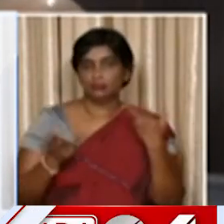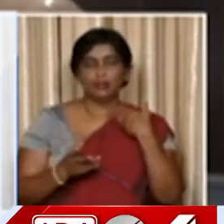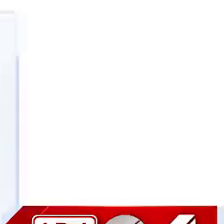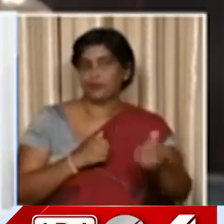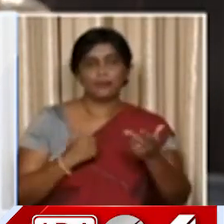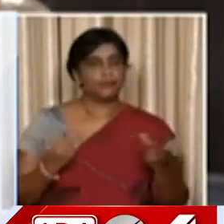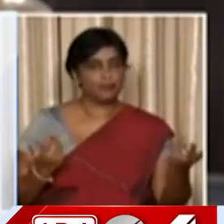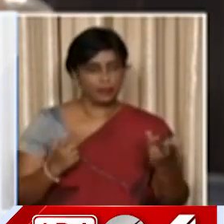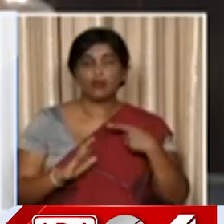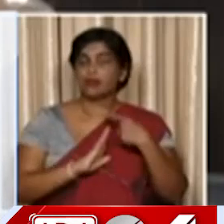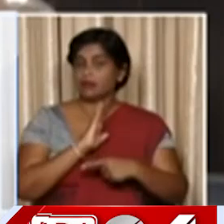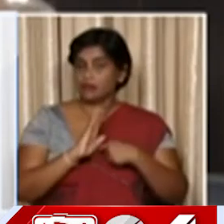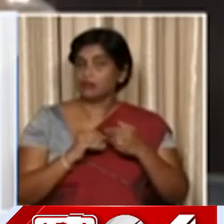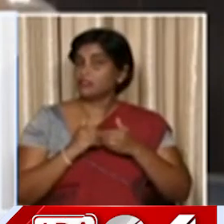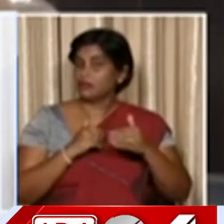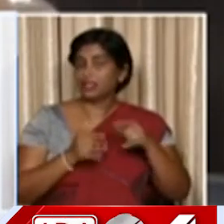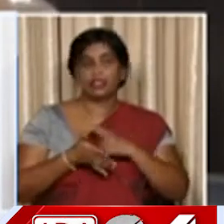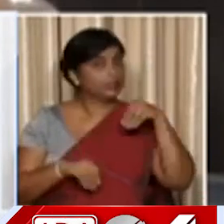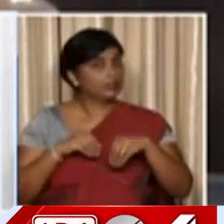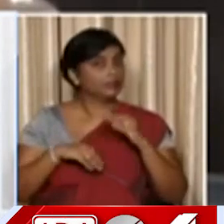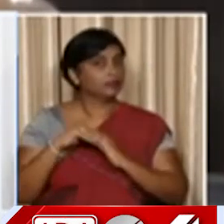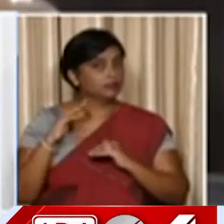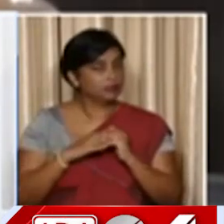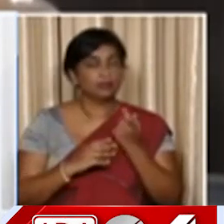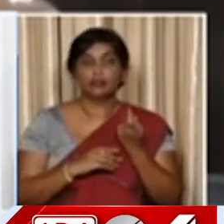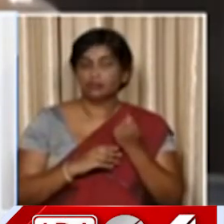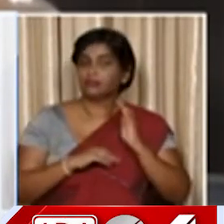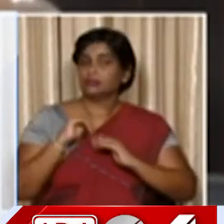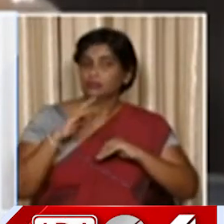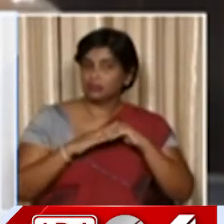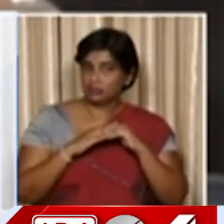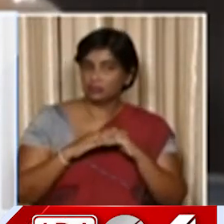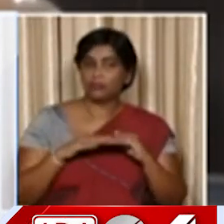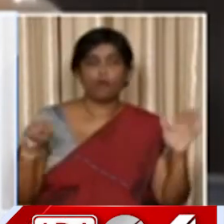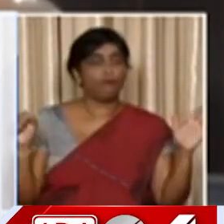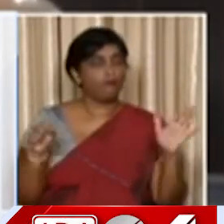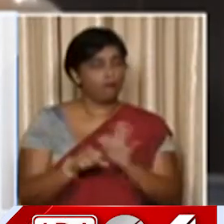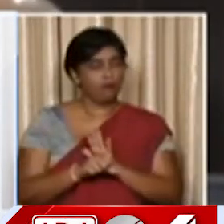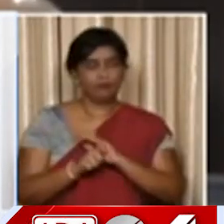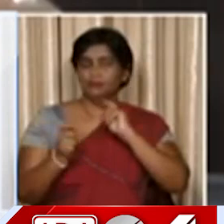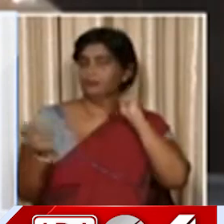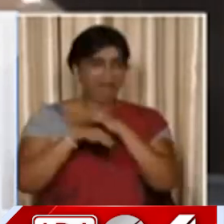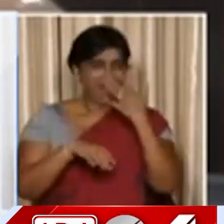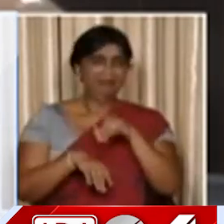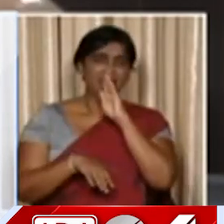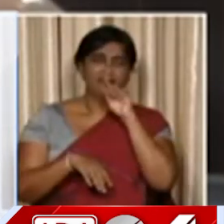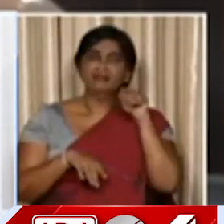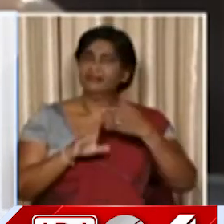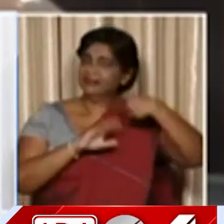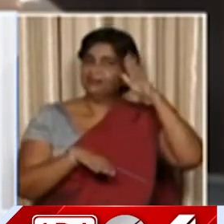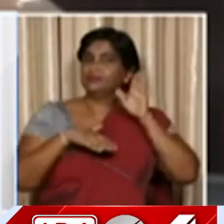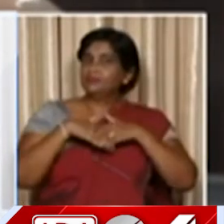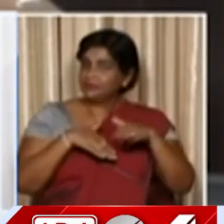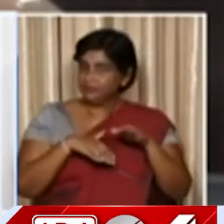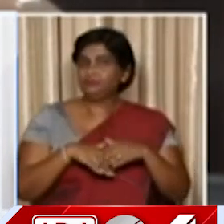බව තේරුම් ගන්න. රටේ මෙතෙක් පැවති දේශපාලන ක්‍රමයන් ආර්ථික ක්‍රමයන් සම්පූර්ණයෙන්ම කනපිට හැරවිය යුතුයි. අතීත